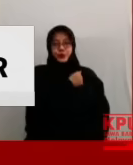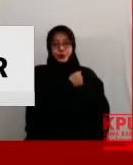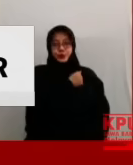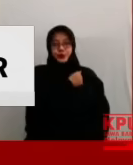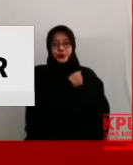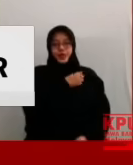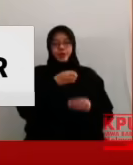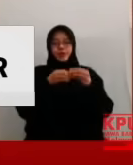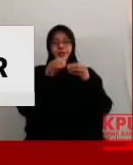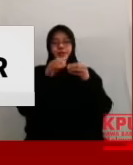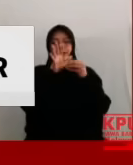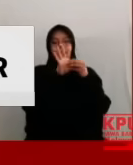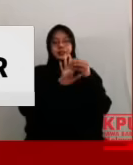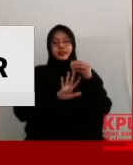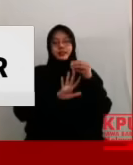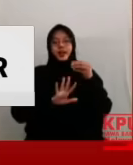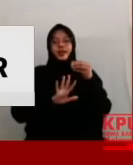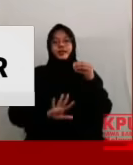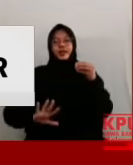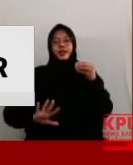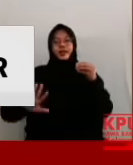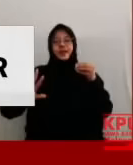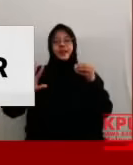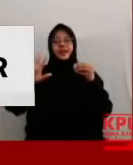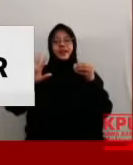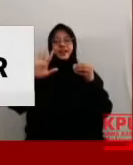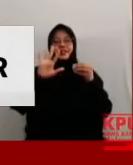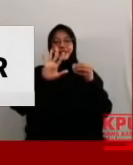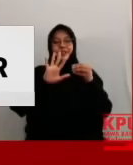kebangsaanku bangsa dan tanah